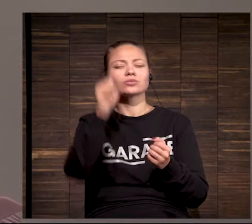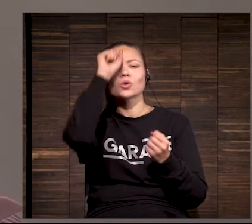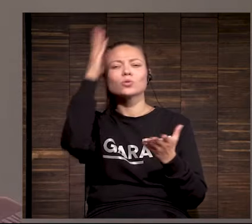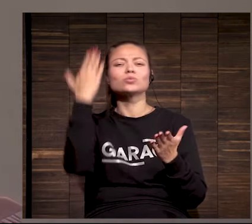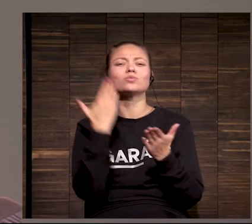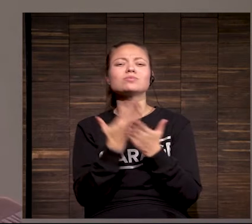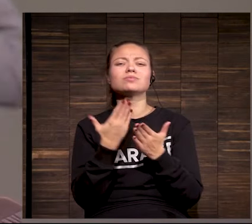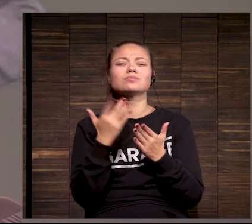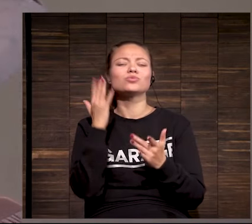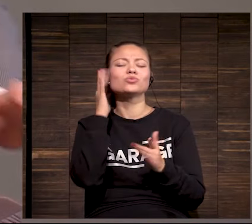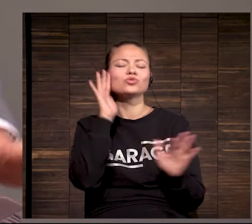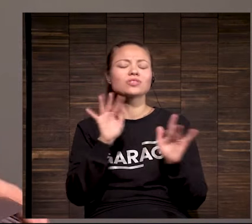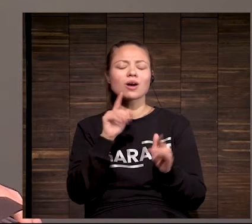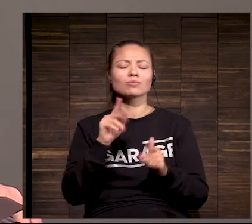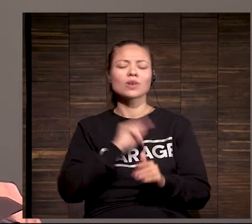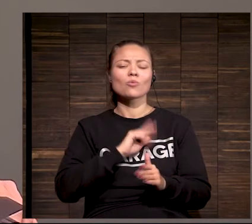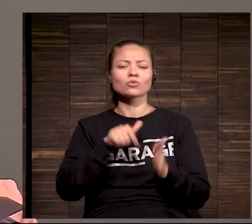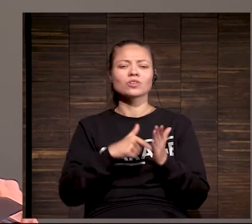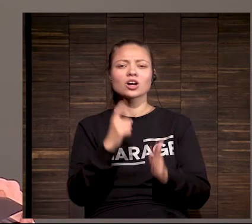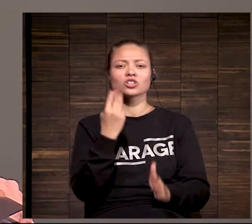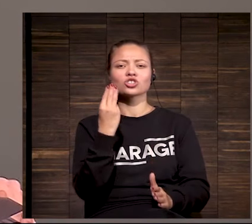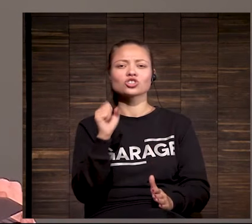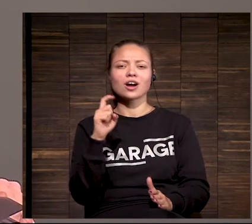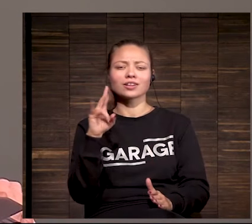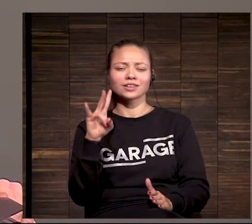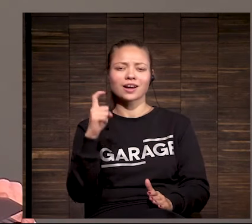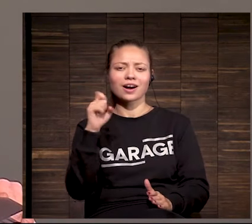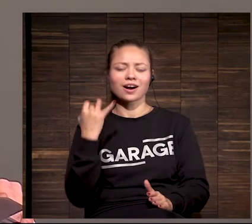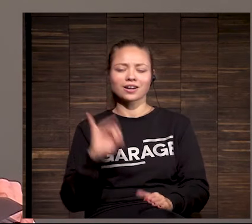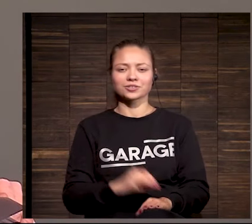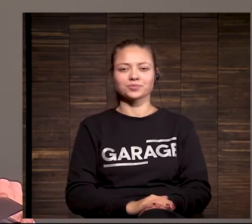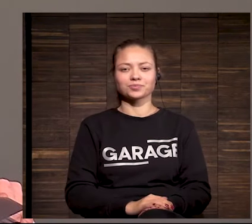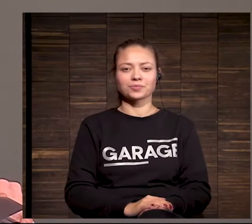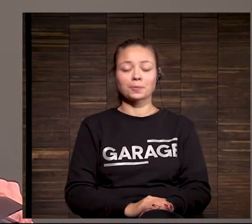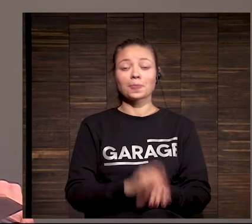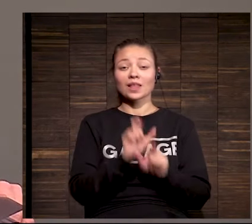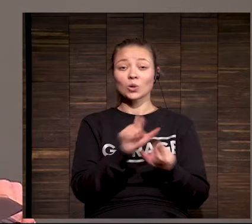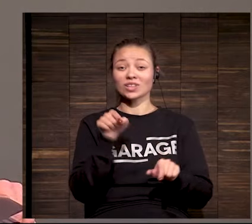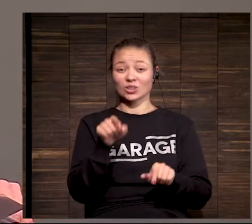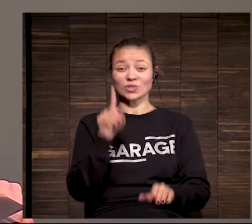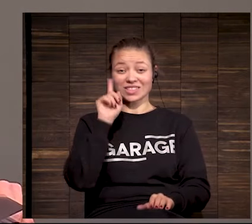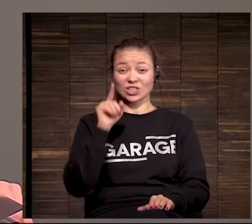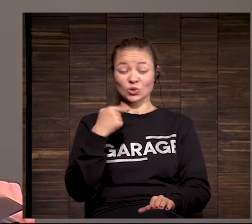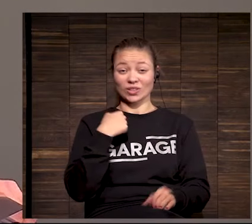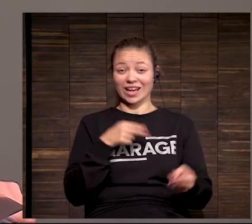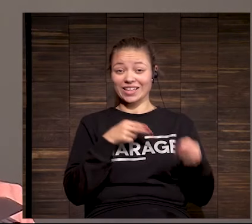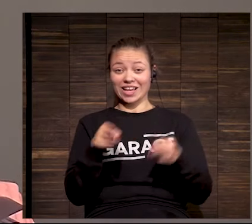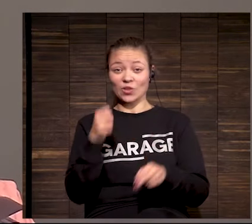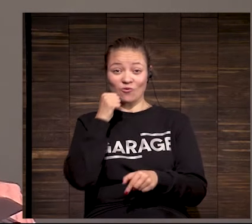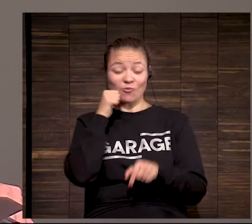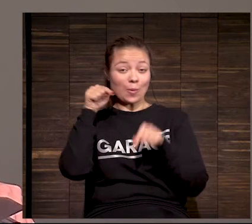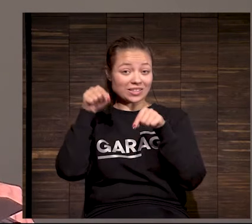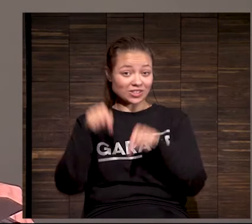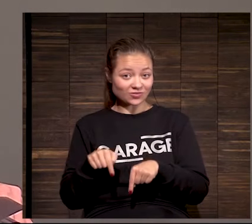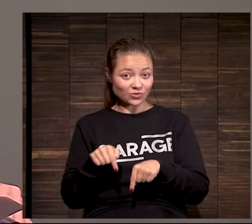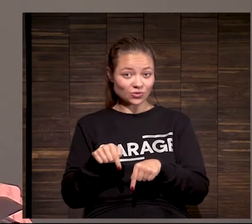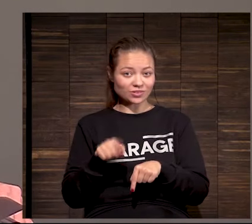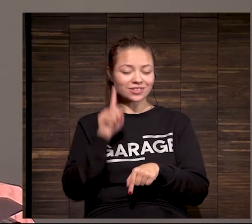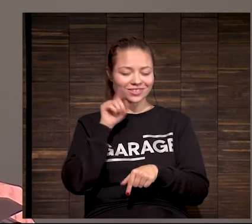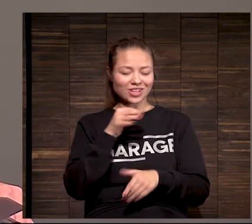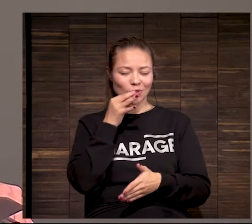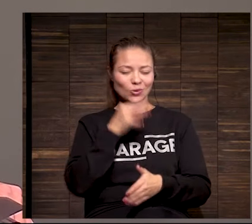мечтаю поработать шанхай летит люди которые знали что я еду в москву знают